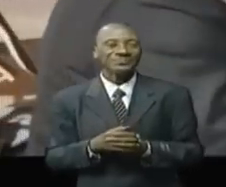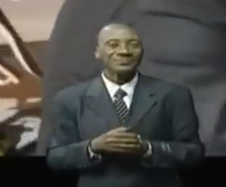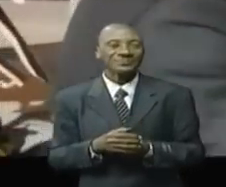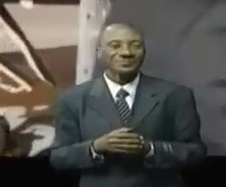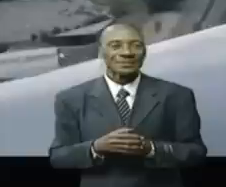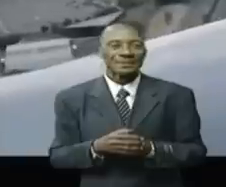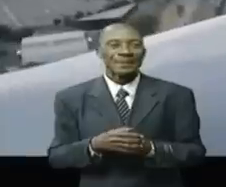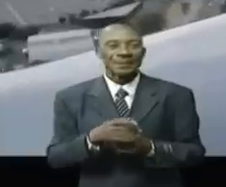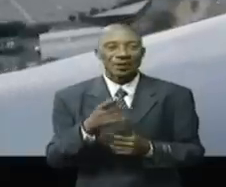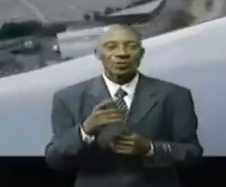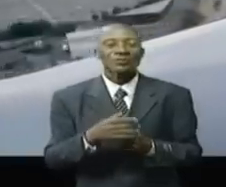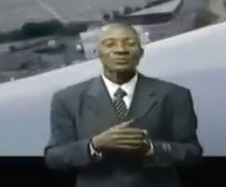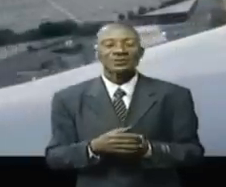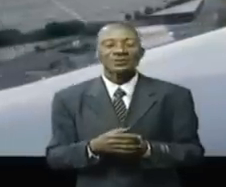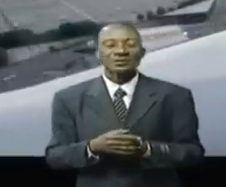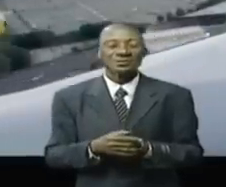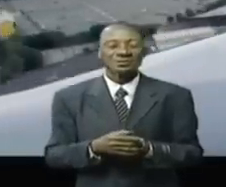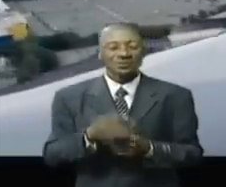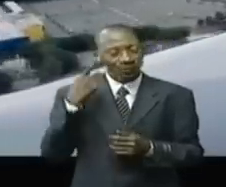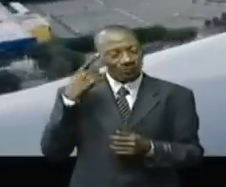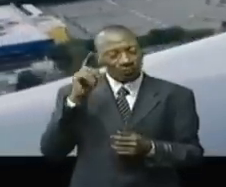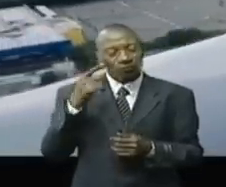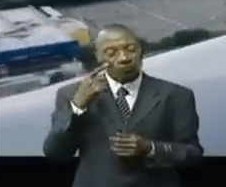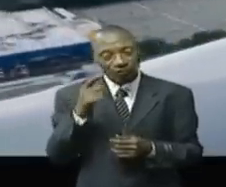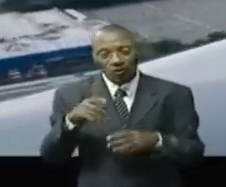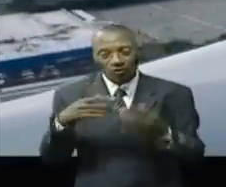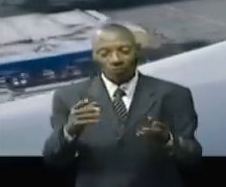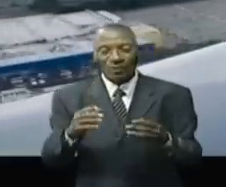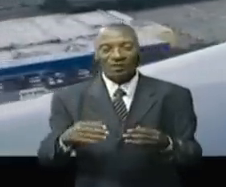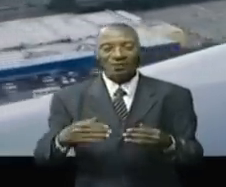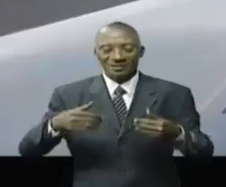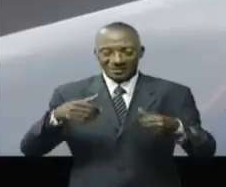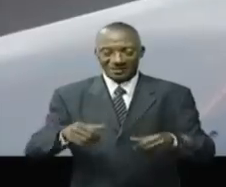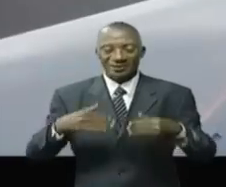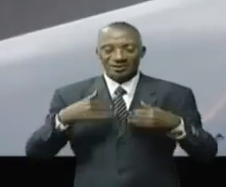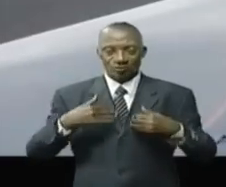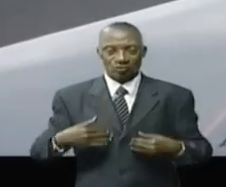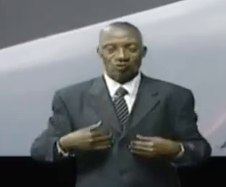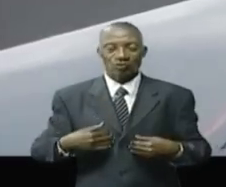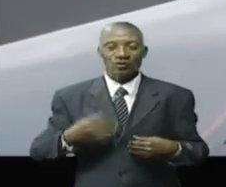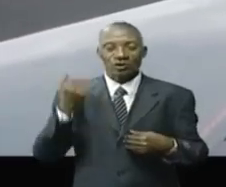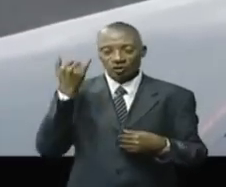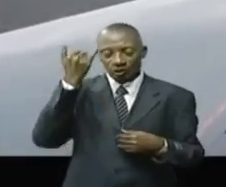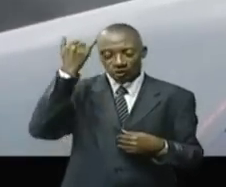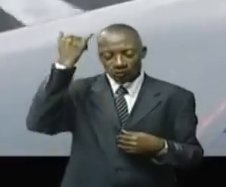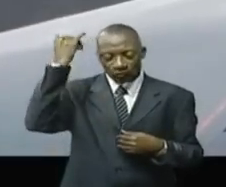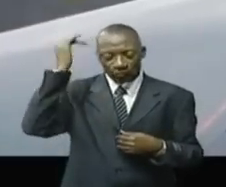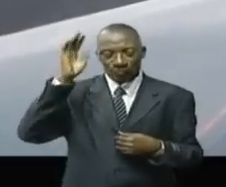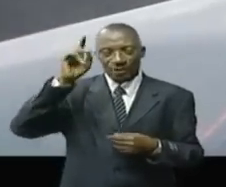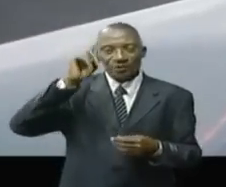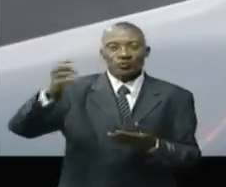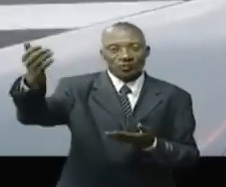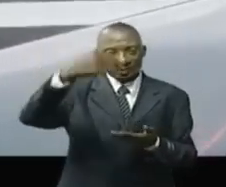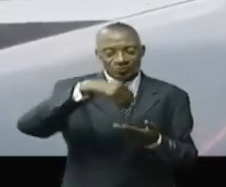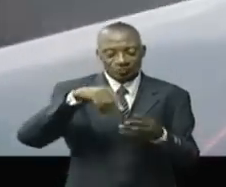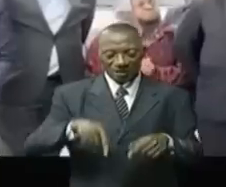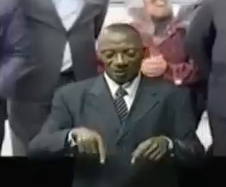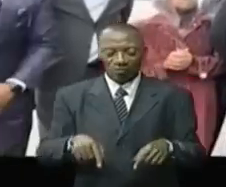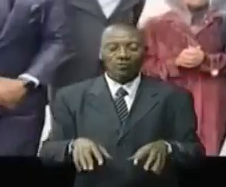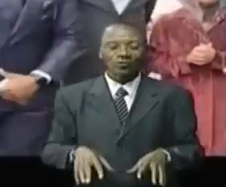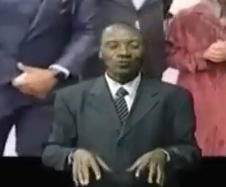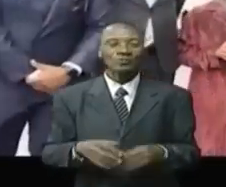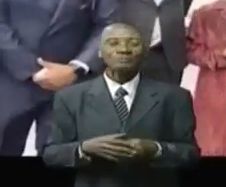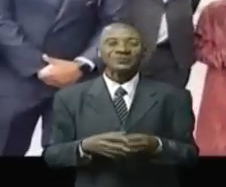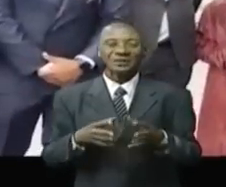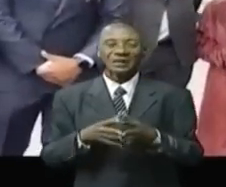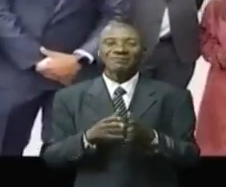de ces héros nationaux en République démocratique du Congo et les résultats de la diplomatie agissante du chef de l'État, Félix